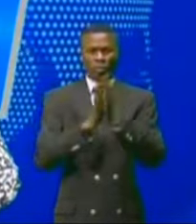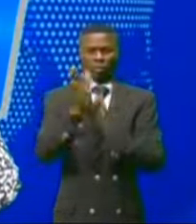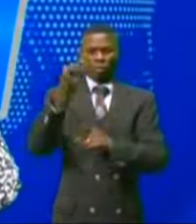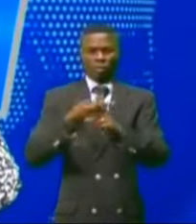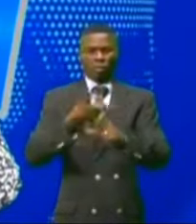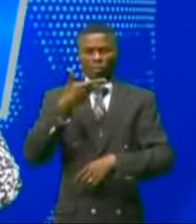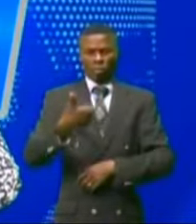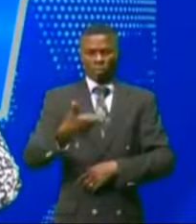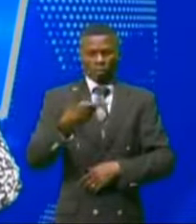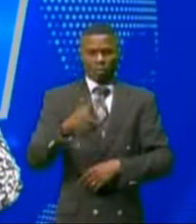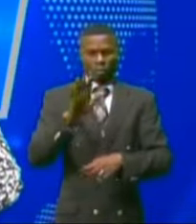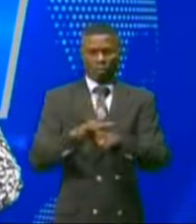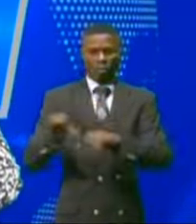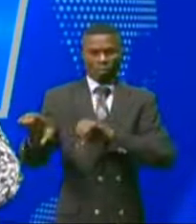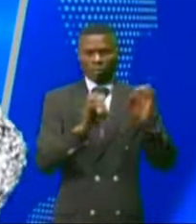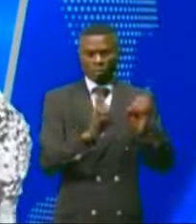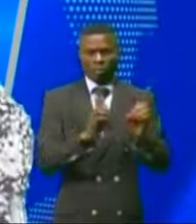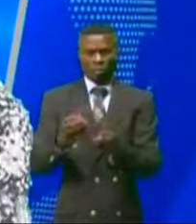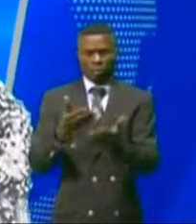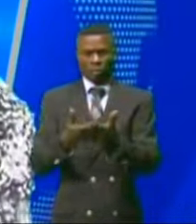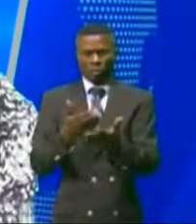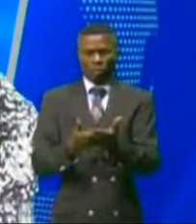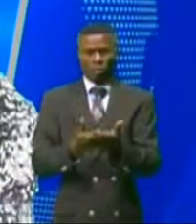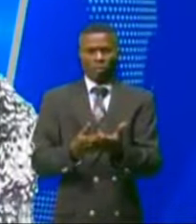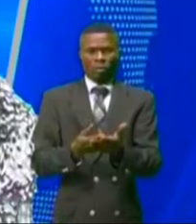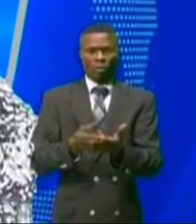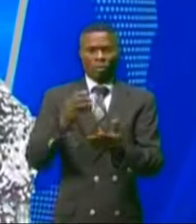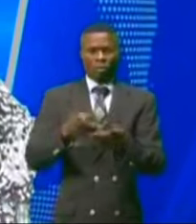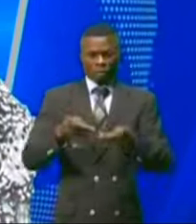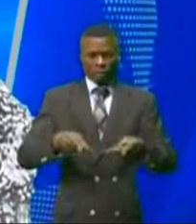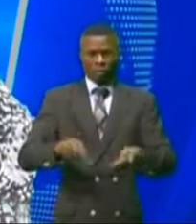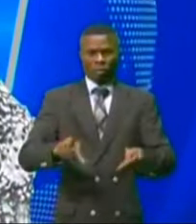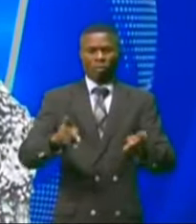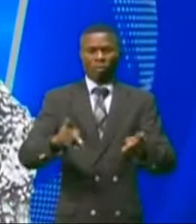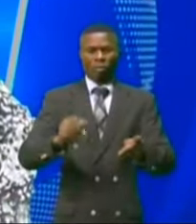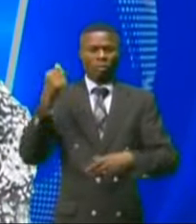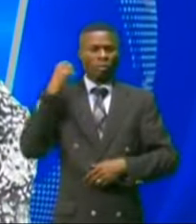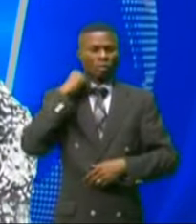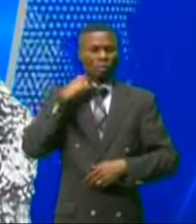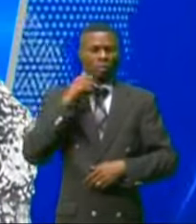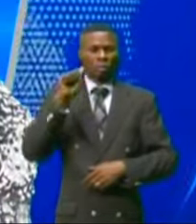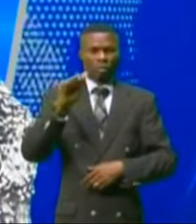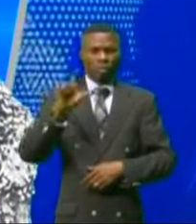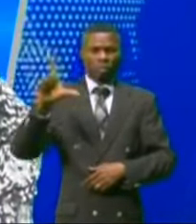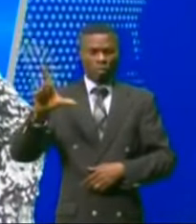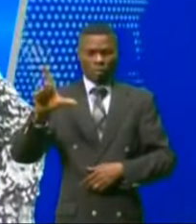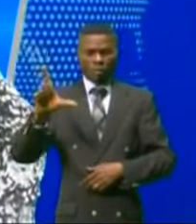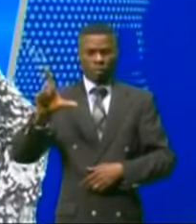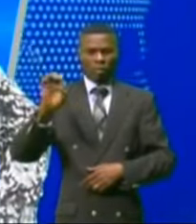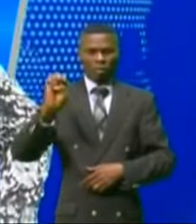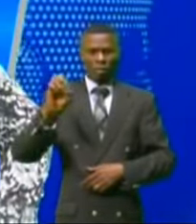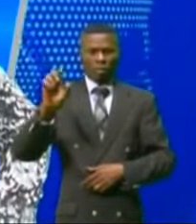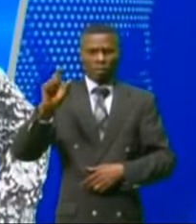février 2024. Plusieurs activités ont été organisées à l'occasion sous la conduite du docteur Alexis Mbambali.